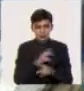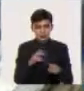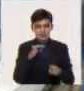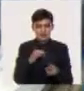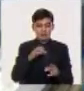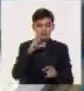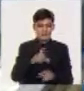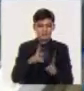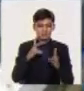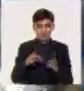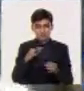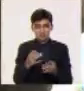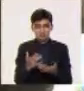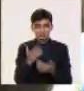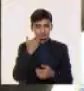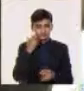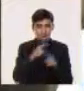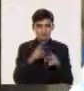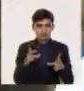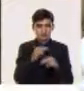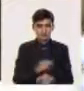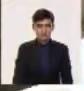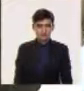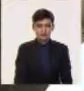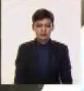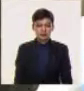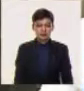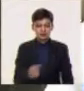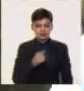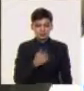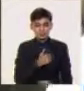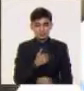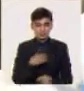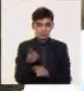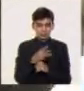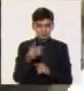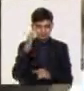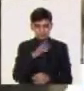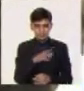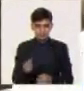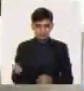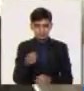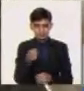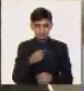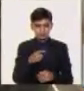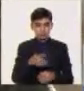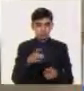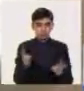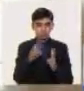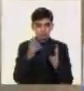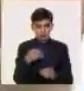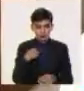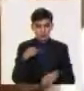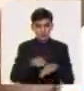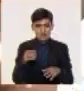жертв удалось избежать. Я пыталась из колонки со шлангом поливать, а шланг плавится и плавится. Потом уже чувствую,